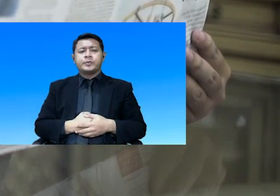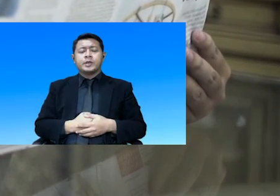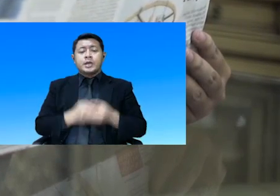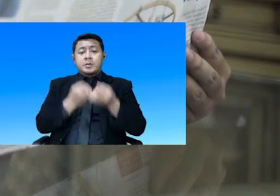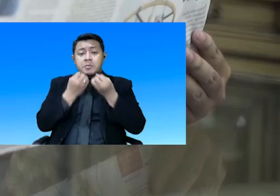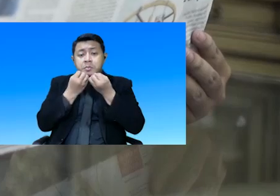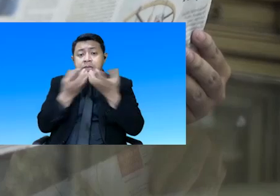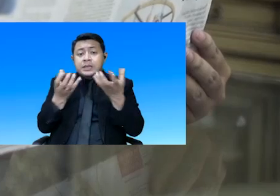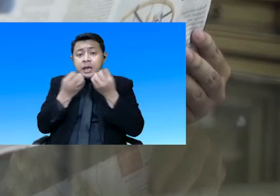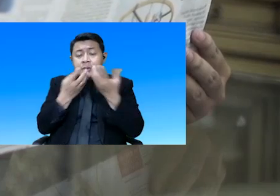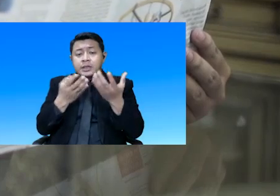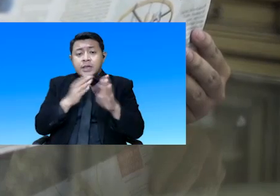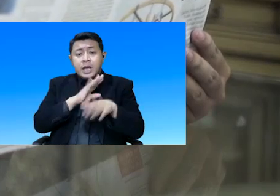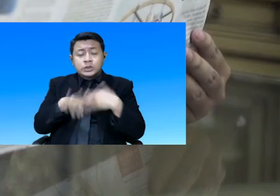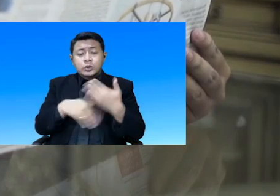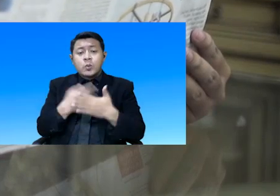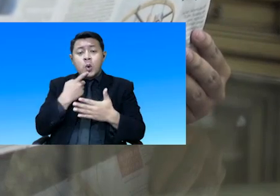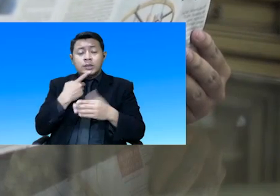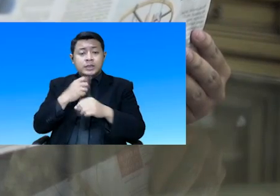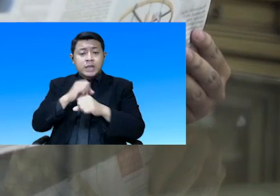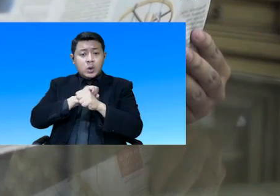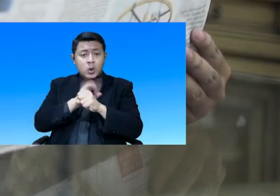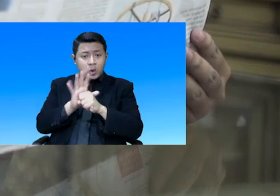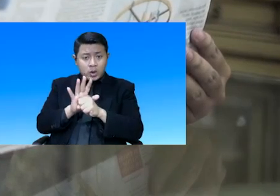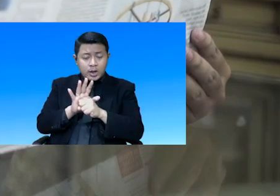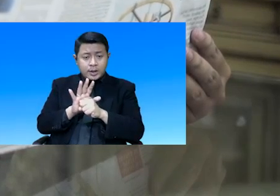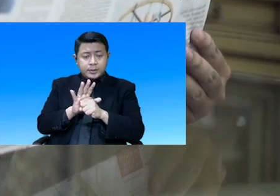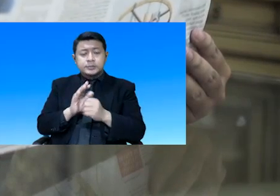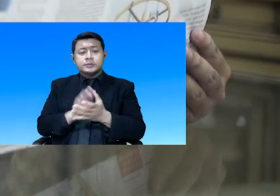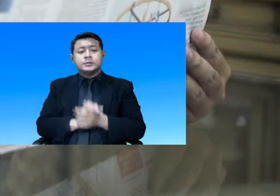Berita-berita semua tentang pandemi.